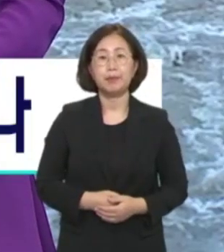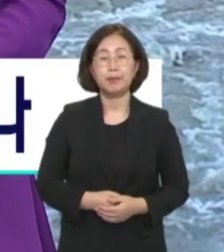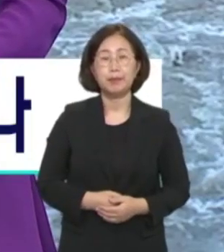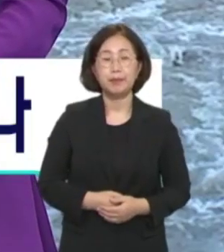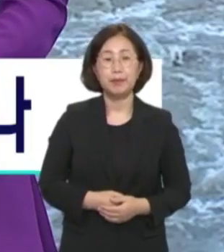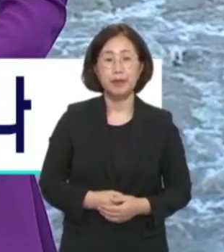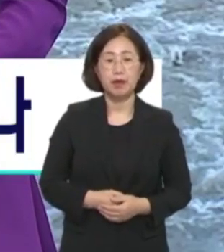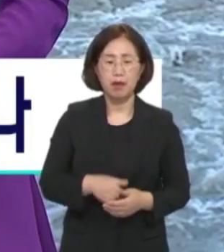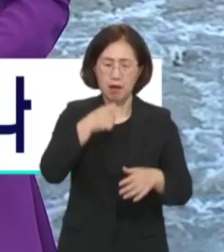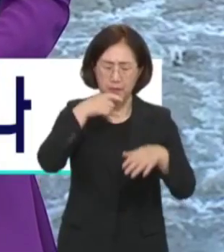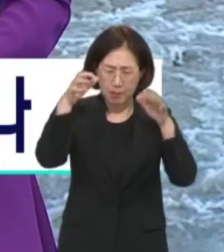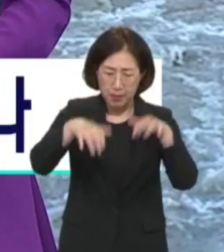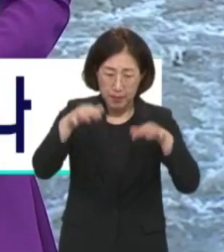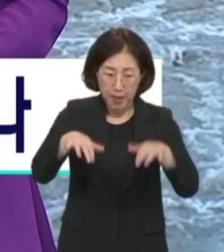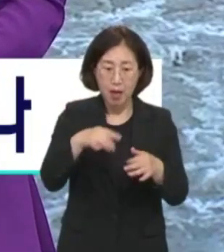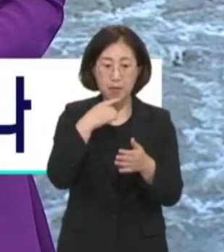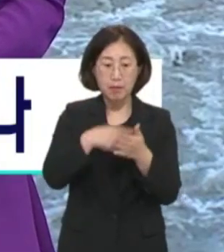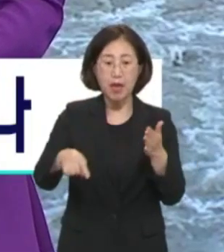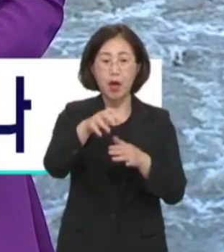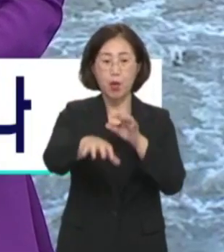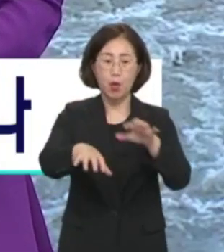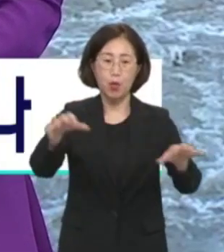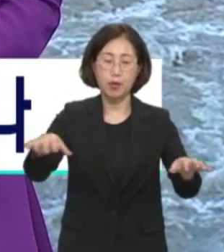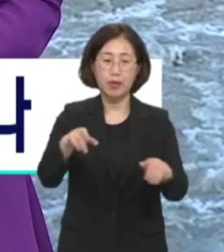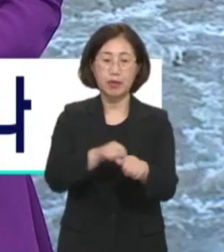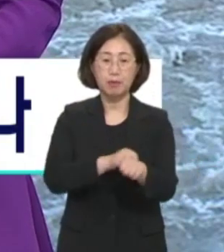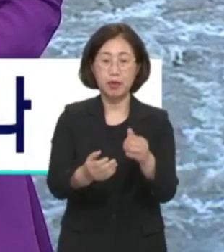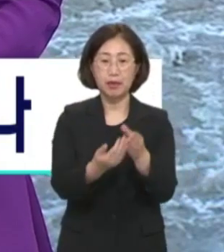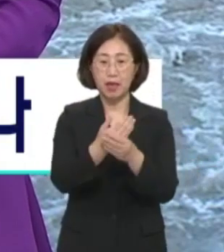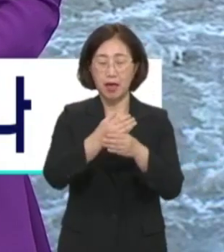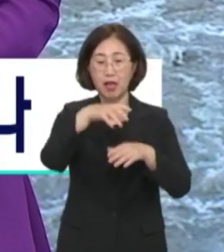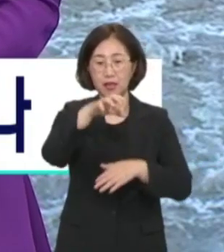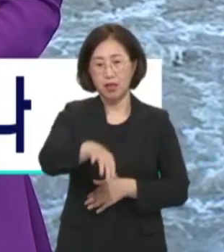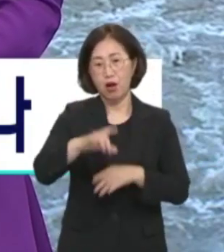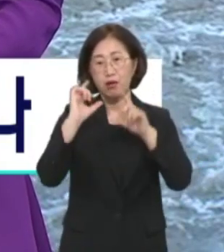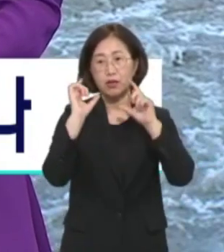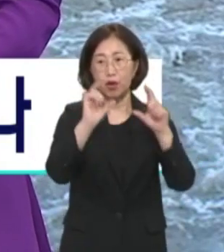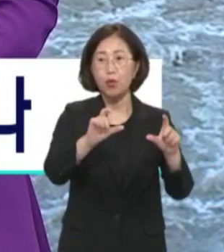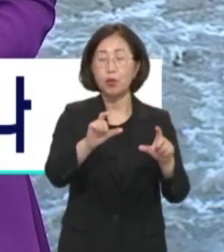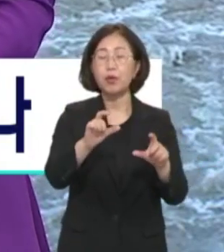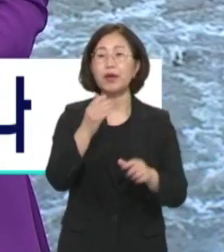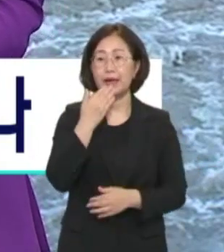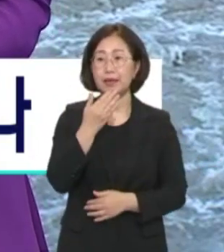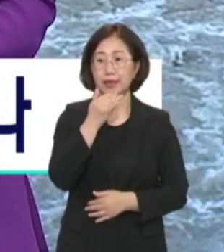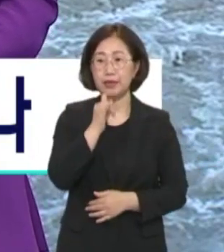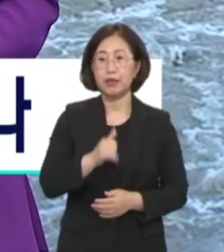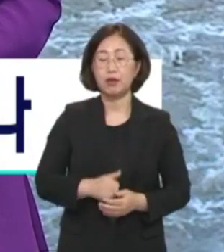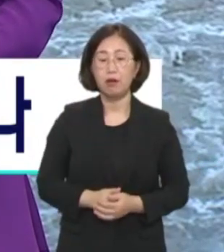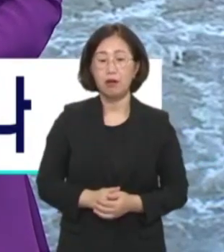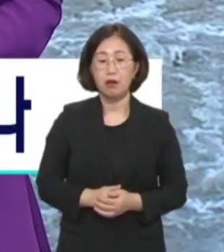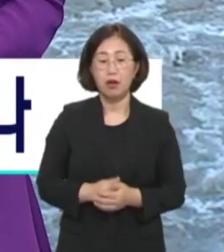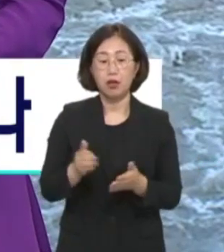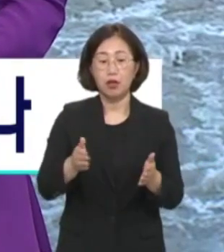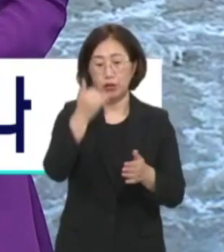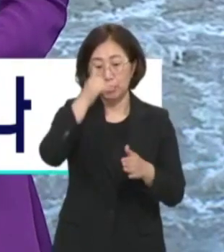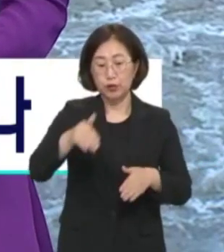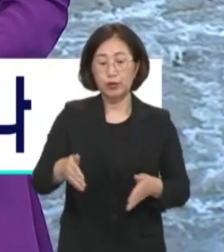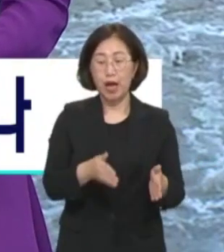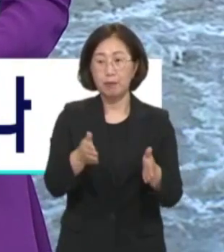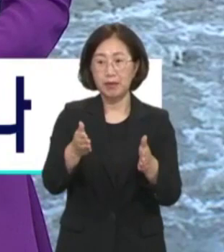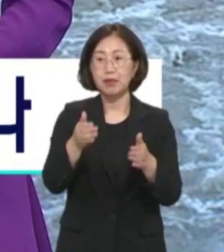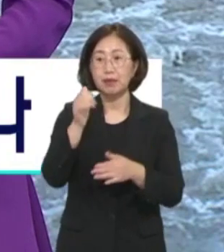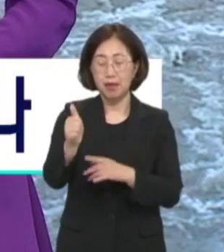이번 집중호우로 큰 피해를 입은 곳들에 대한 특별 재난지역 선포 가능성도 커지고 있습니다. 김태흠 충남지사가 피해가